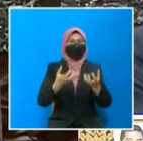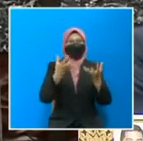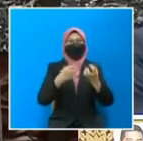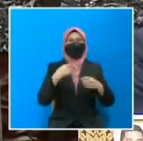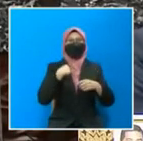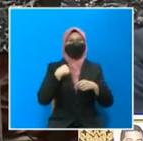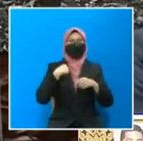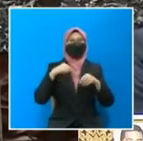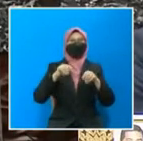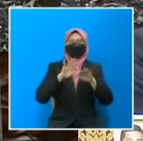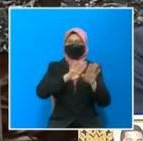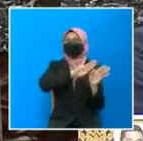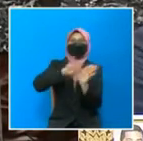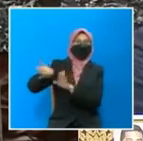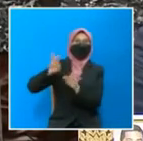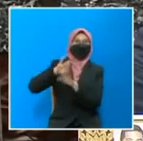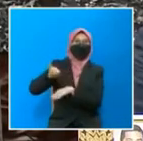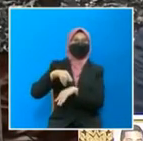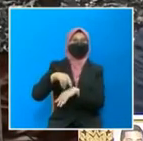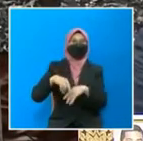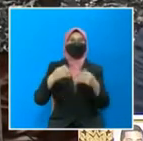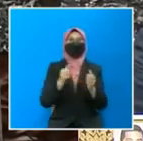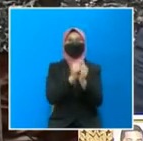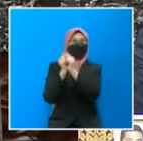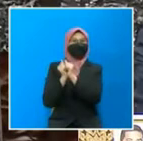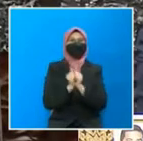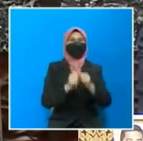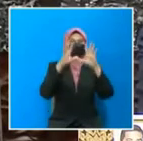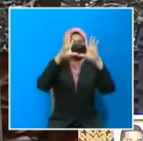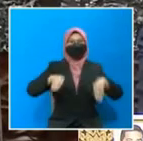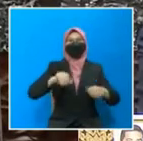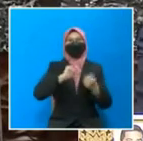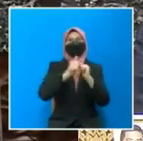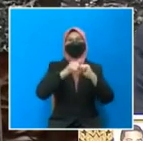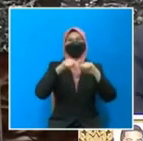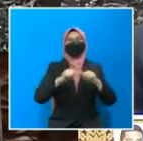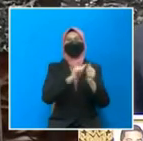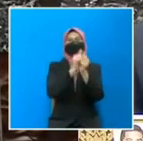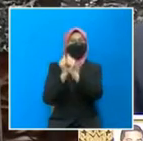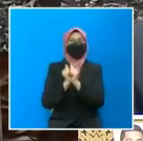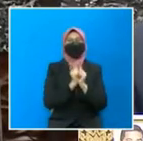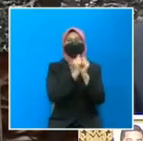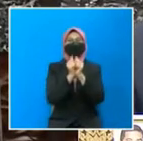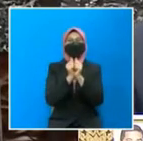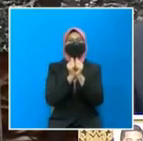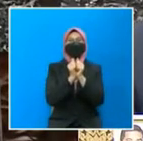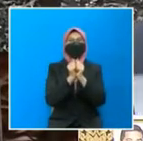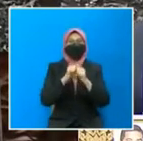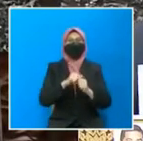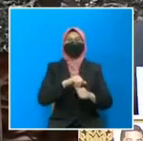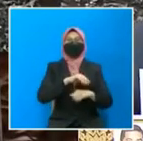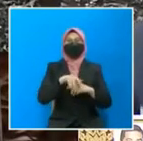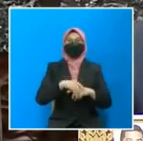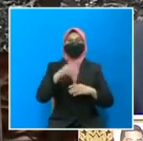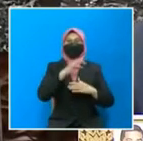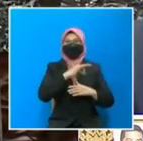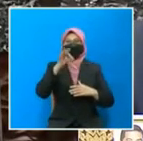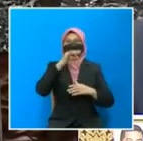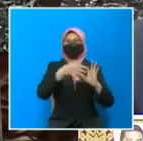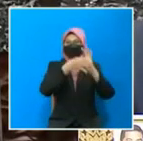itu untuk tangani krisis ini bersama. Dengan izin, let us uphold the spirit of